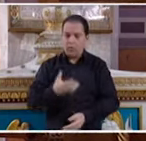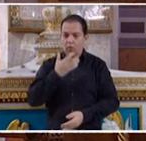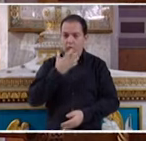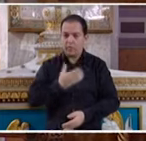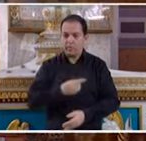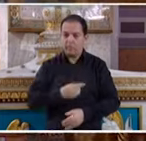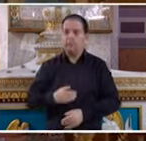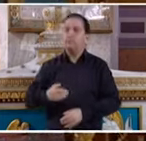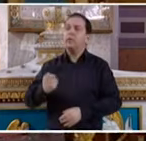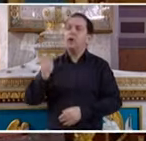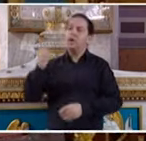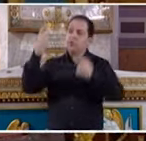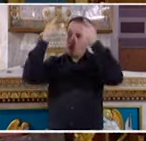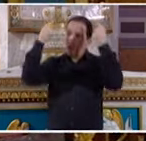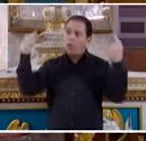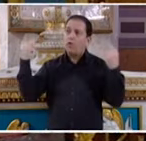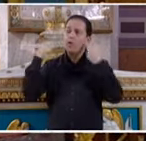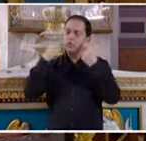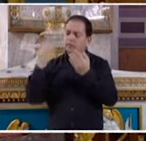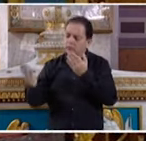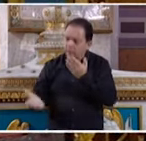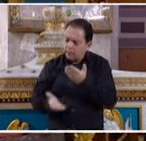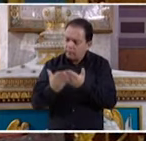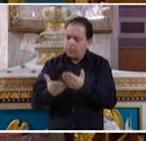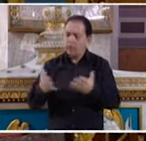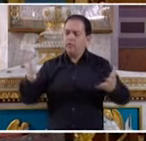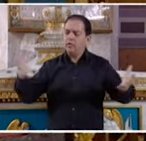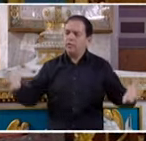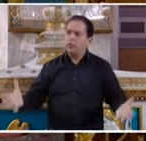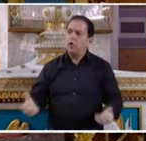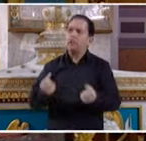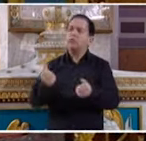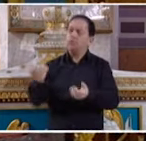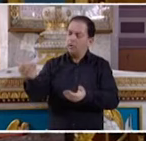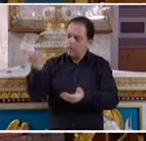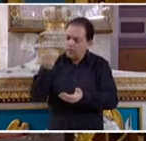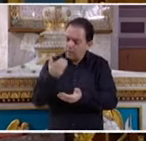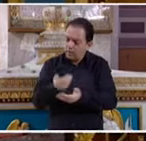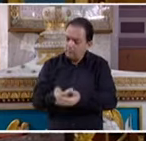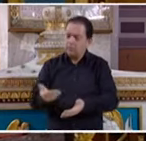ελέησον. Αντιλάβους όσων